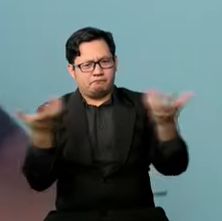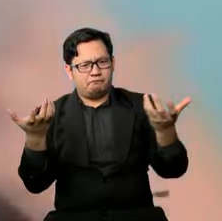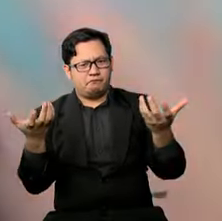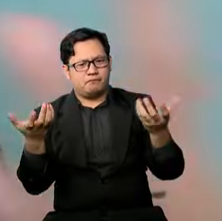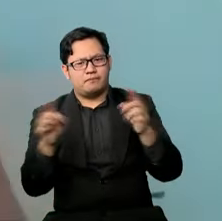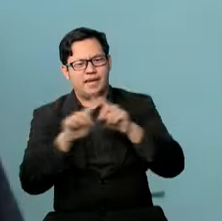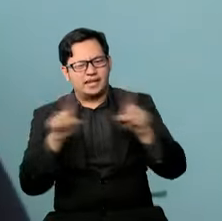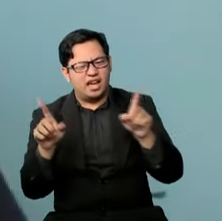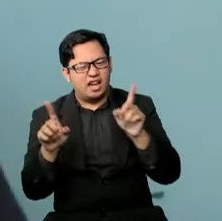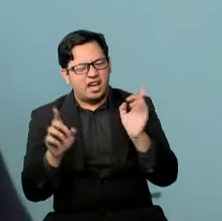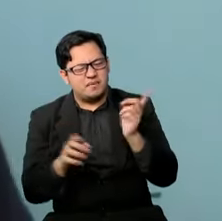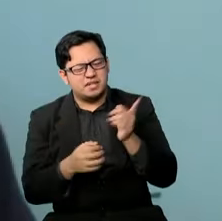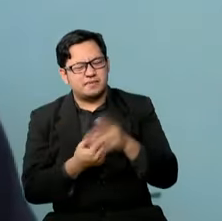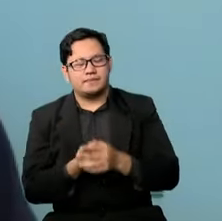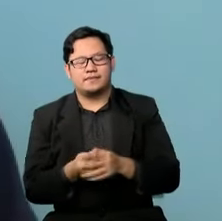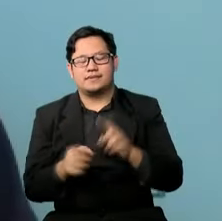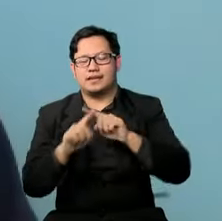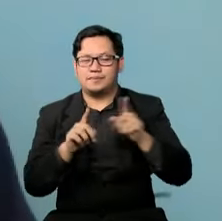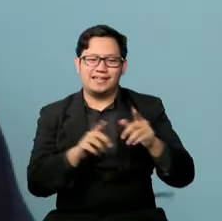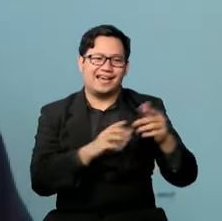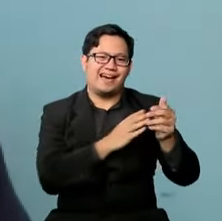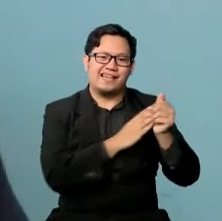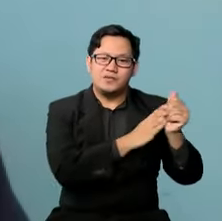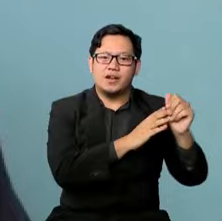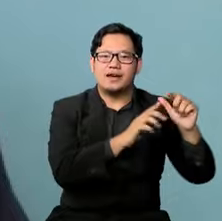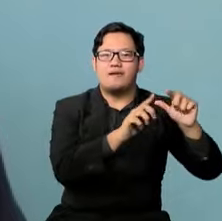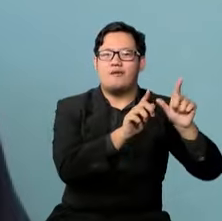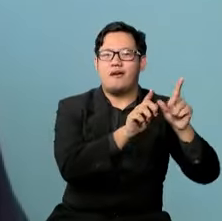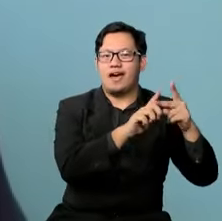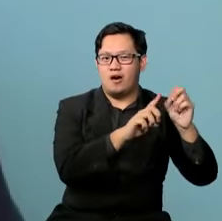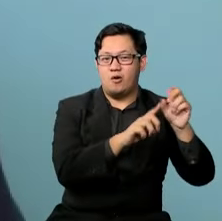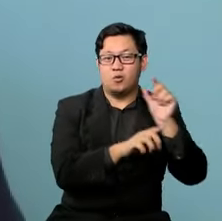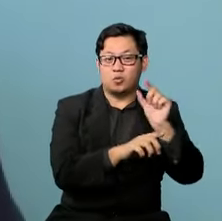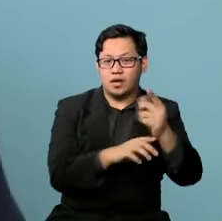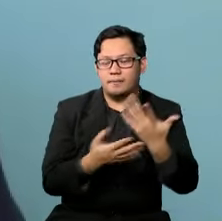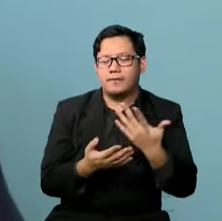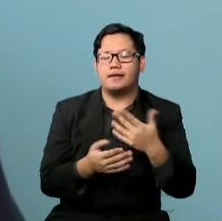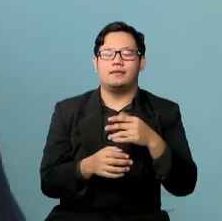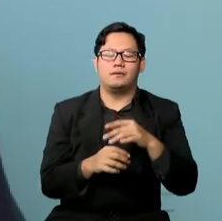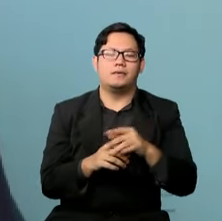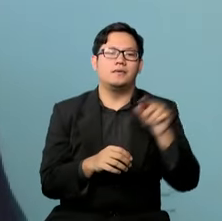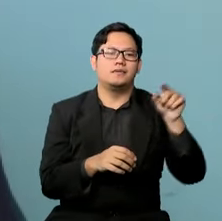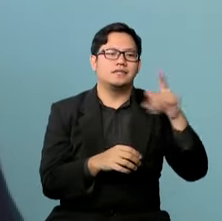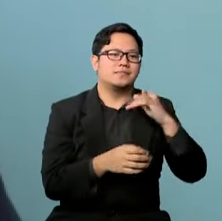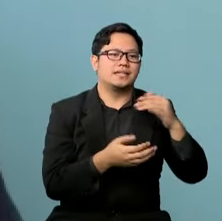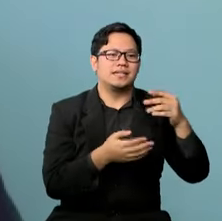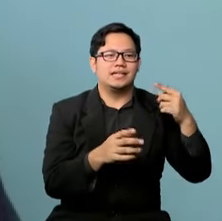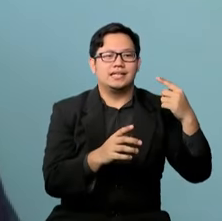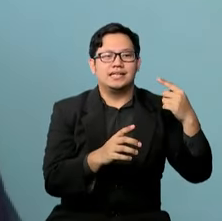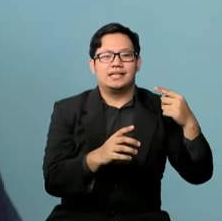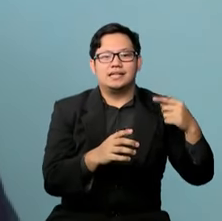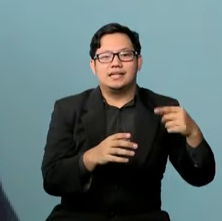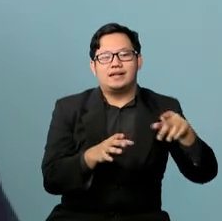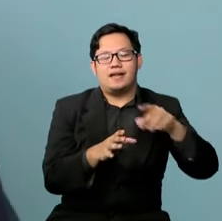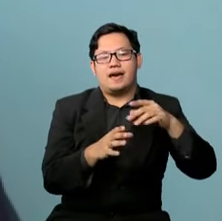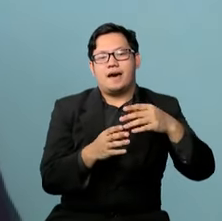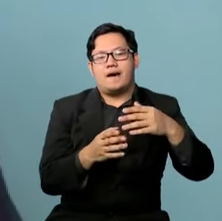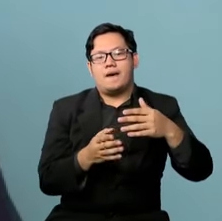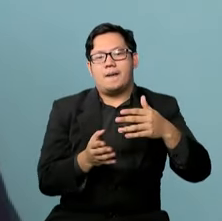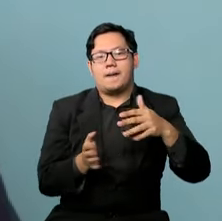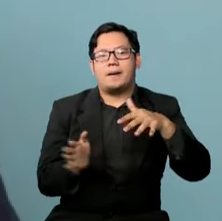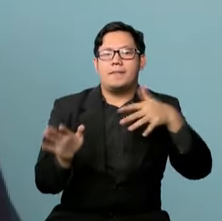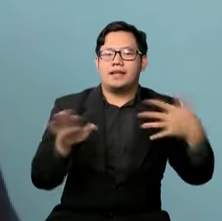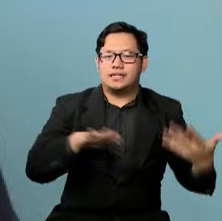inti dari anjuran Who Itu kan untuk juga menghitung kematian yang tidak jelas-jelas disebabkan oleh